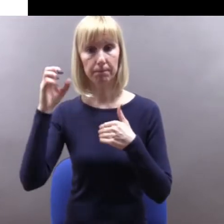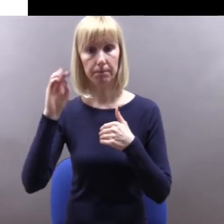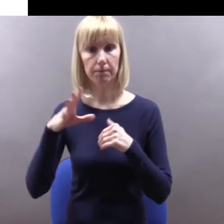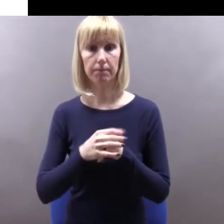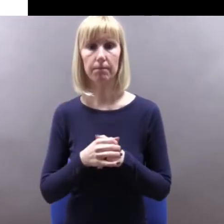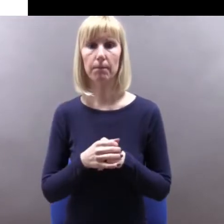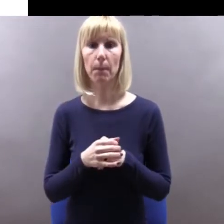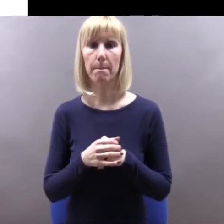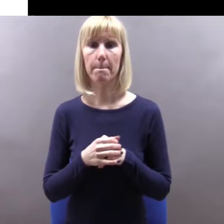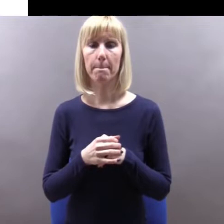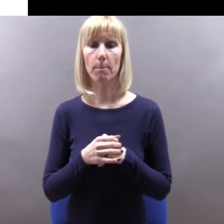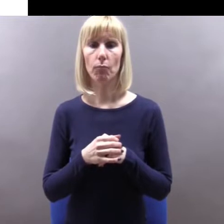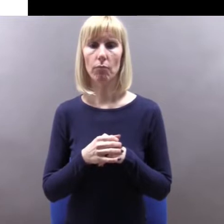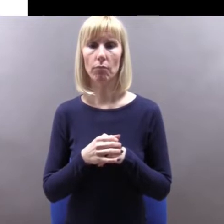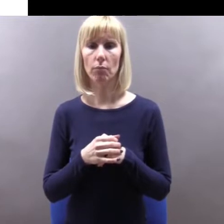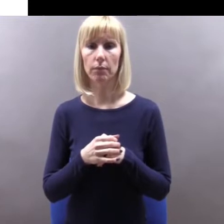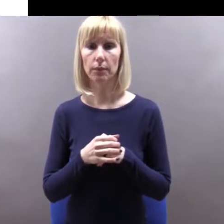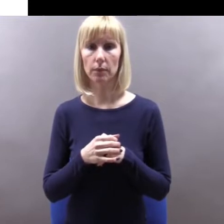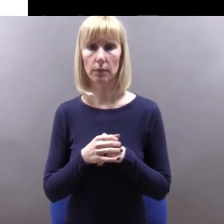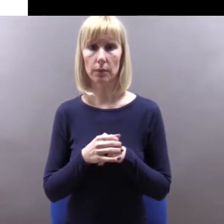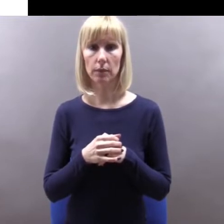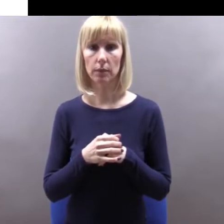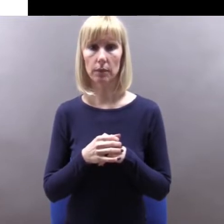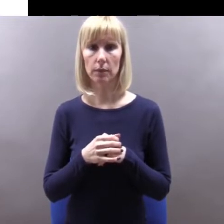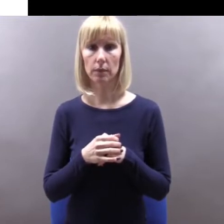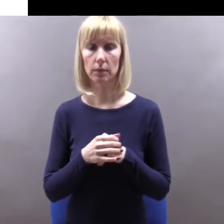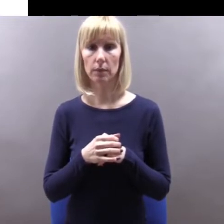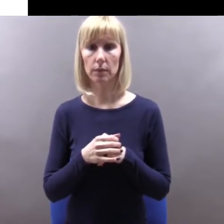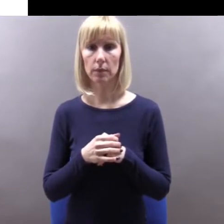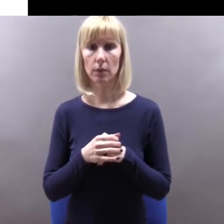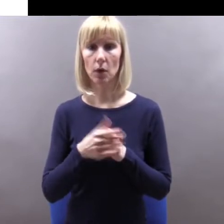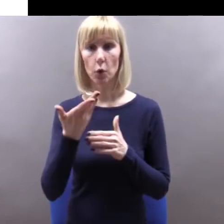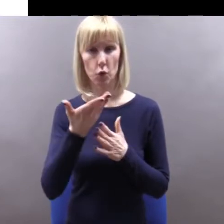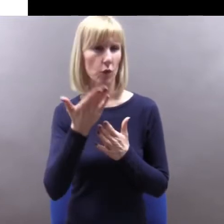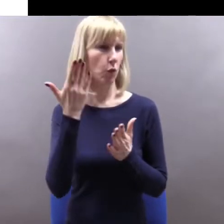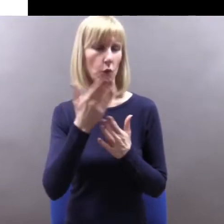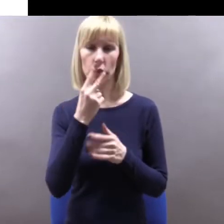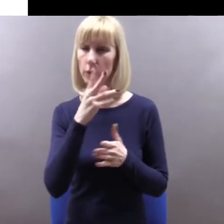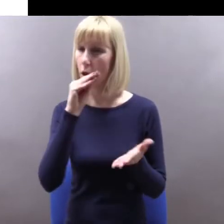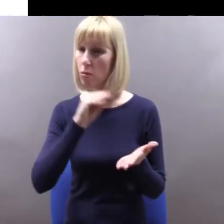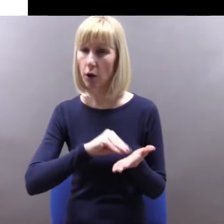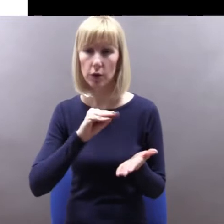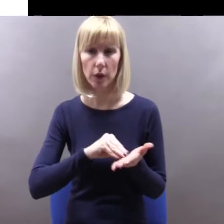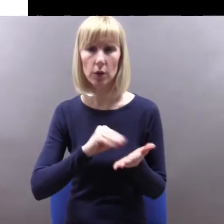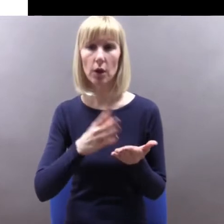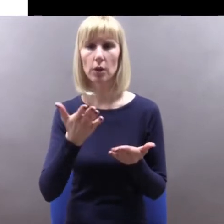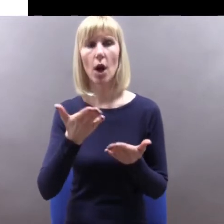nabraliśmy przez te kilka lat, wiem, że należy zapamiętać, żeby regularnie konserwować te